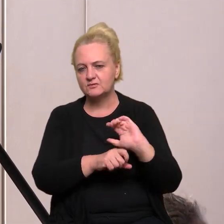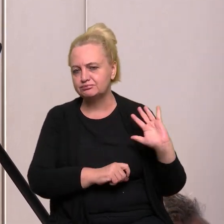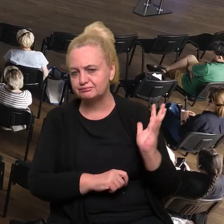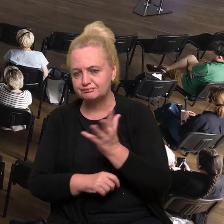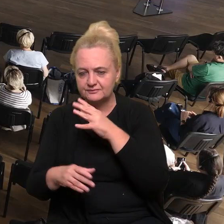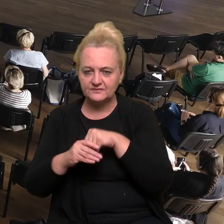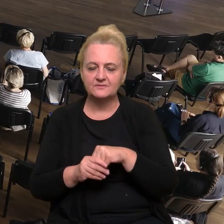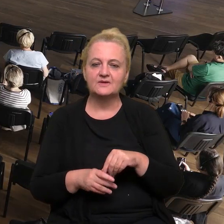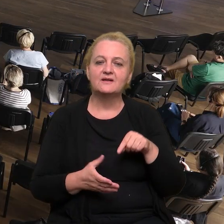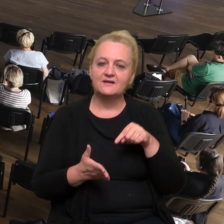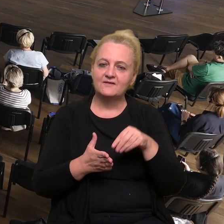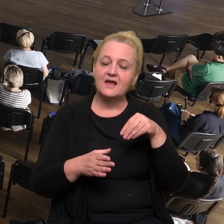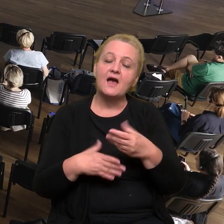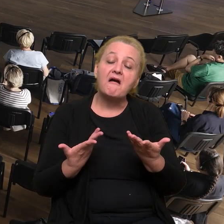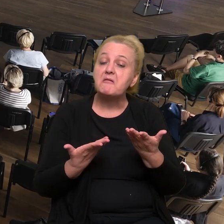Czempionki?